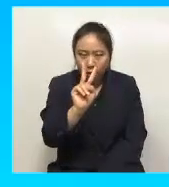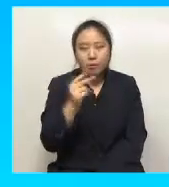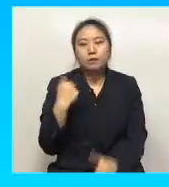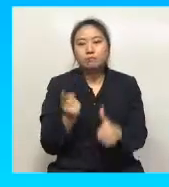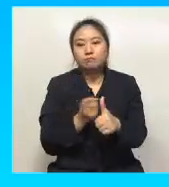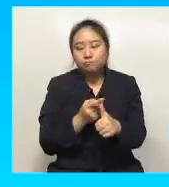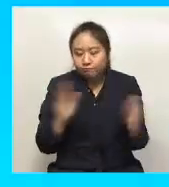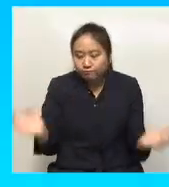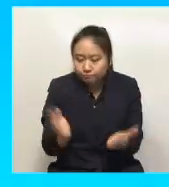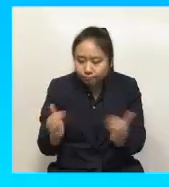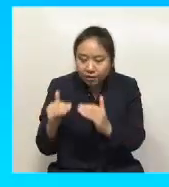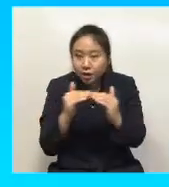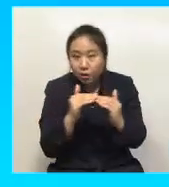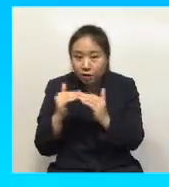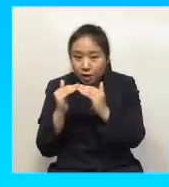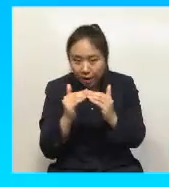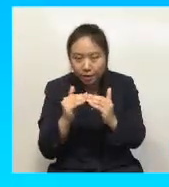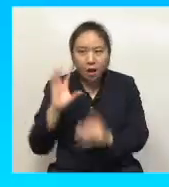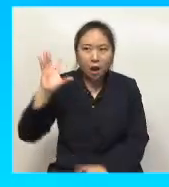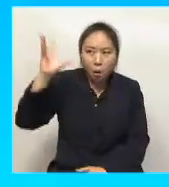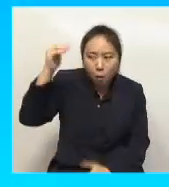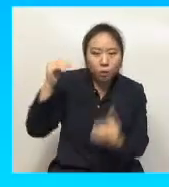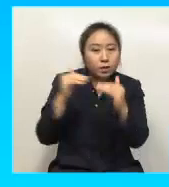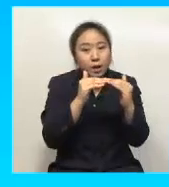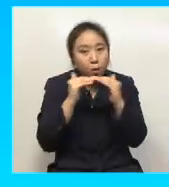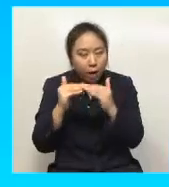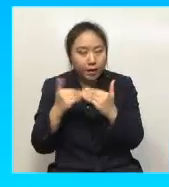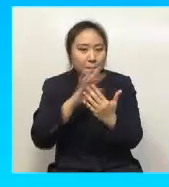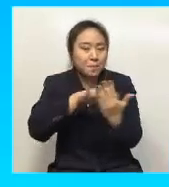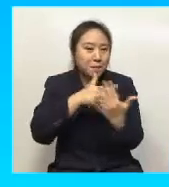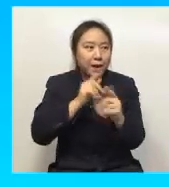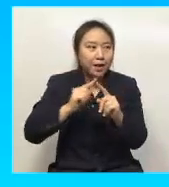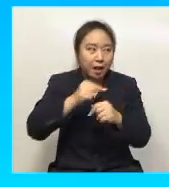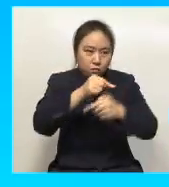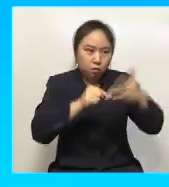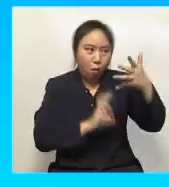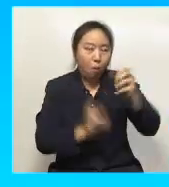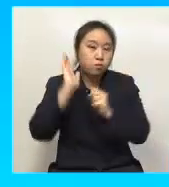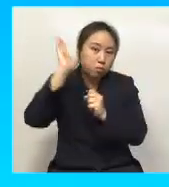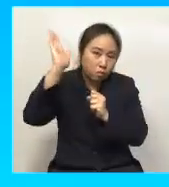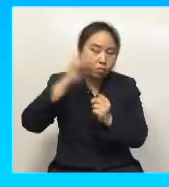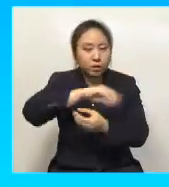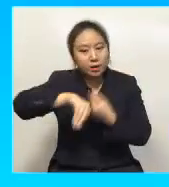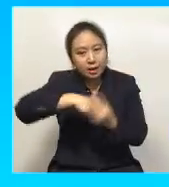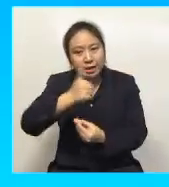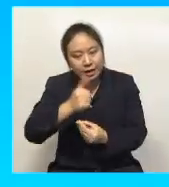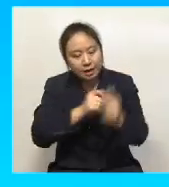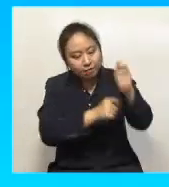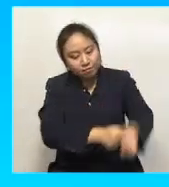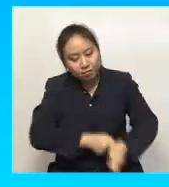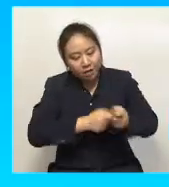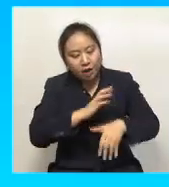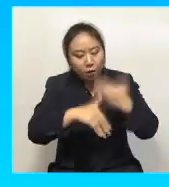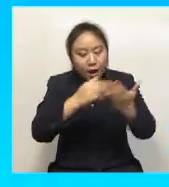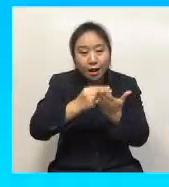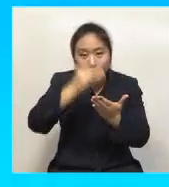ส่งเสริมความเท่าเทียมกันความเท่าเทียมของโลกแล้วก็แถลงนโยบายของพรรค6ด้านเศรษฐกิจสร้างสรรค์เกษตรก้าวหน้ายกระ